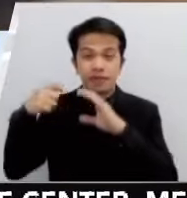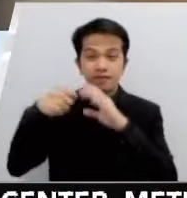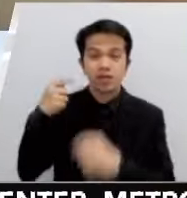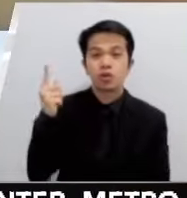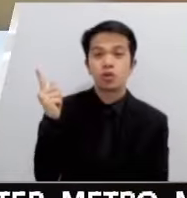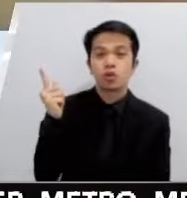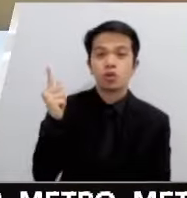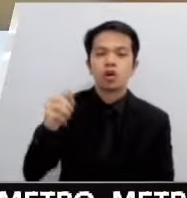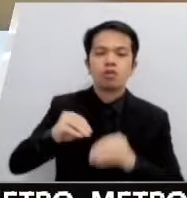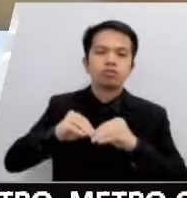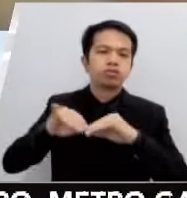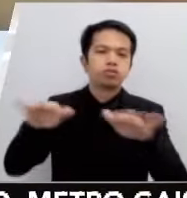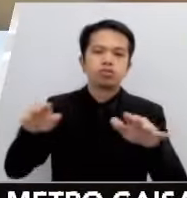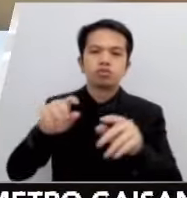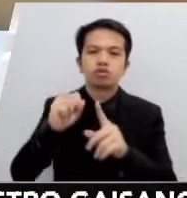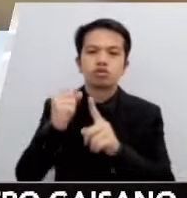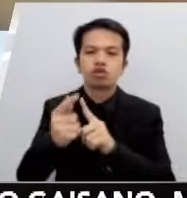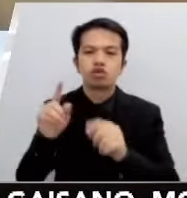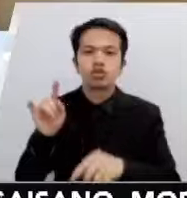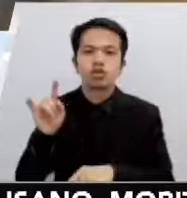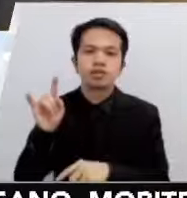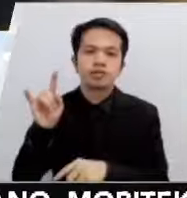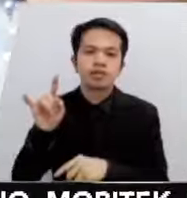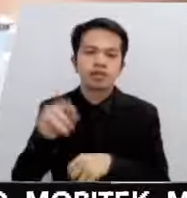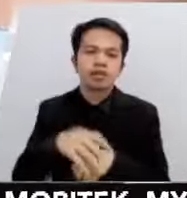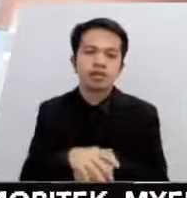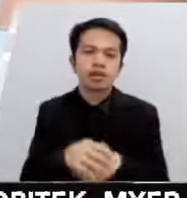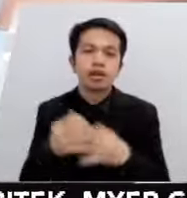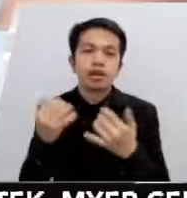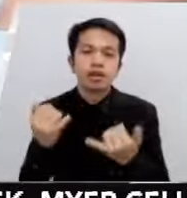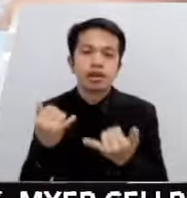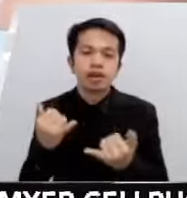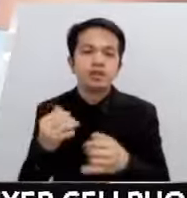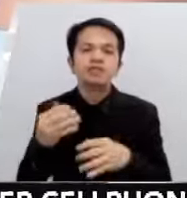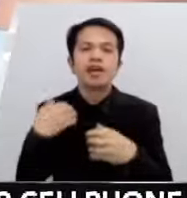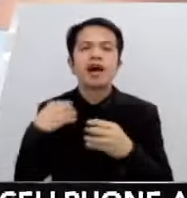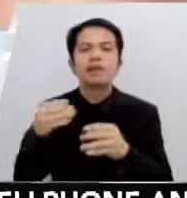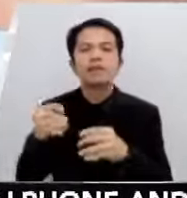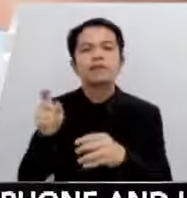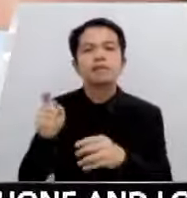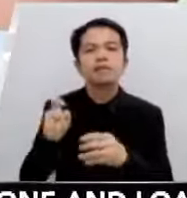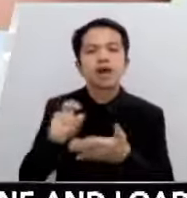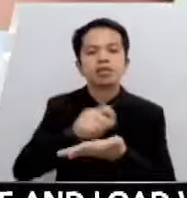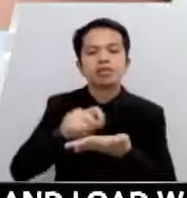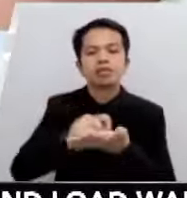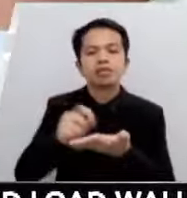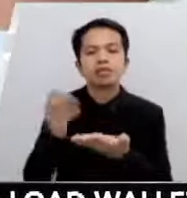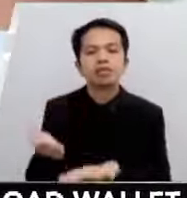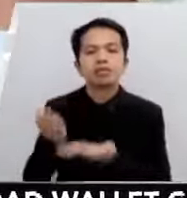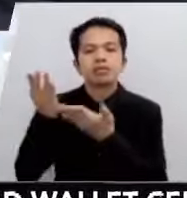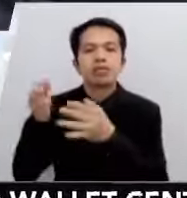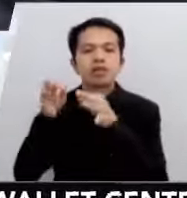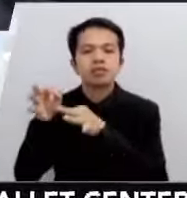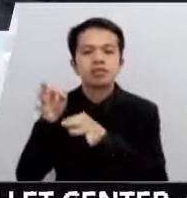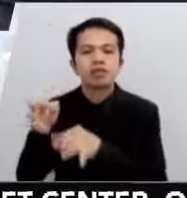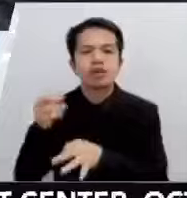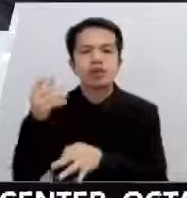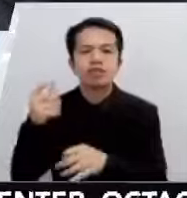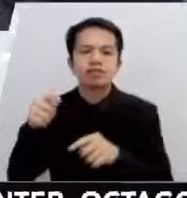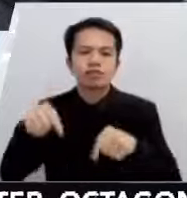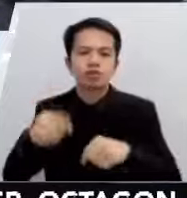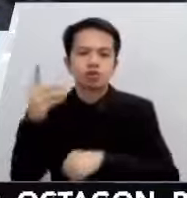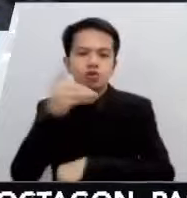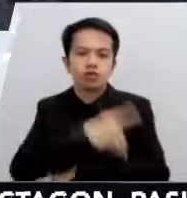sa social media platforms. Pinagpasa rin si Casio ng written explanation kaugnay nito sa loob ng 24 oras. Effective immediately